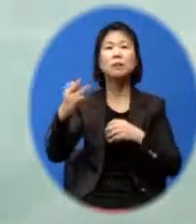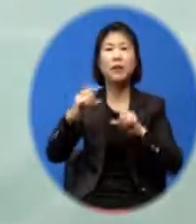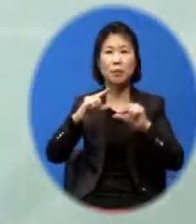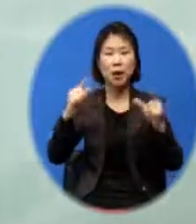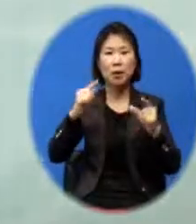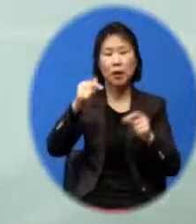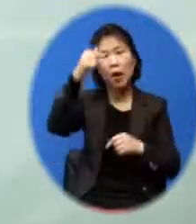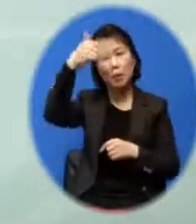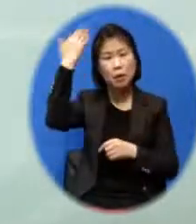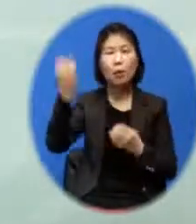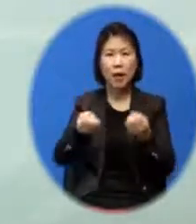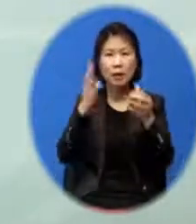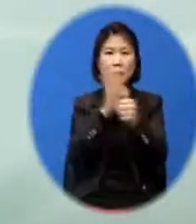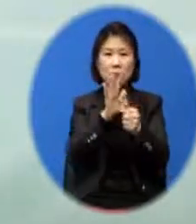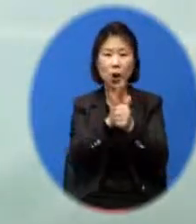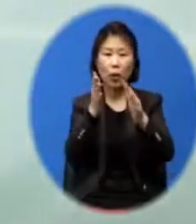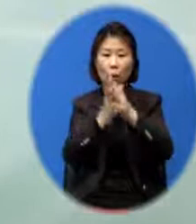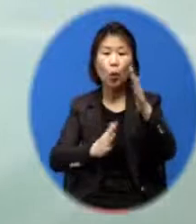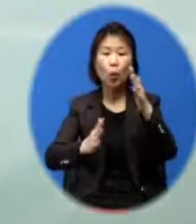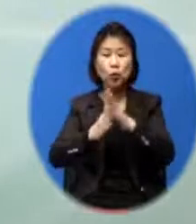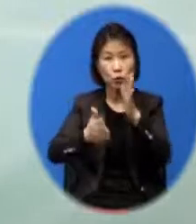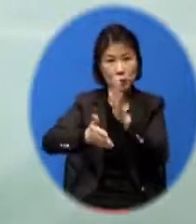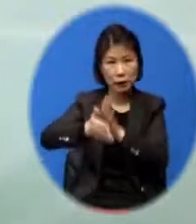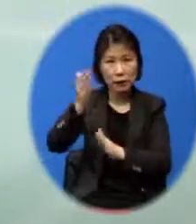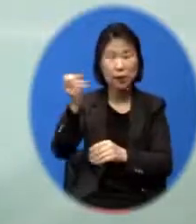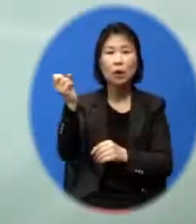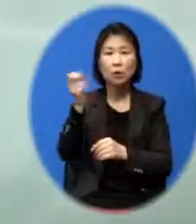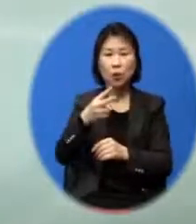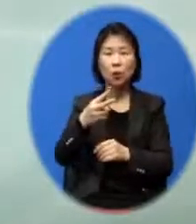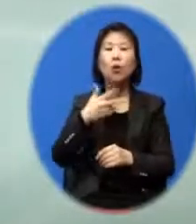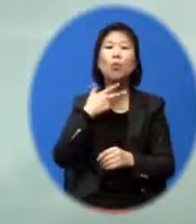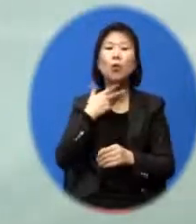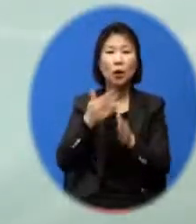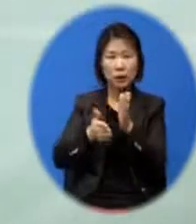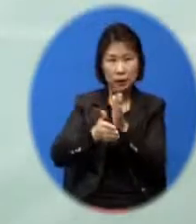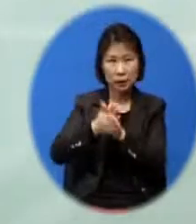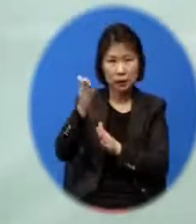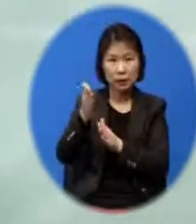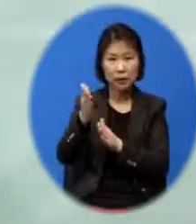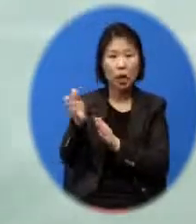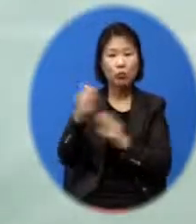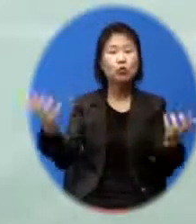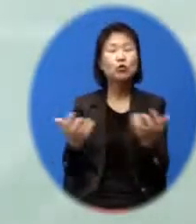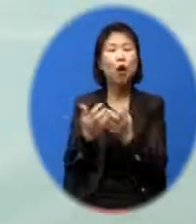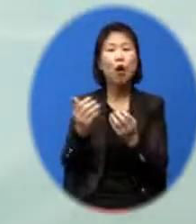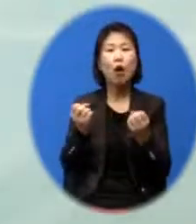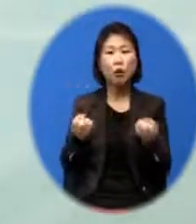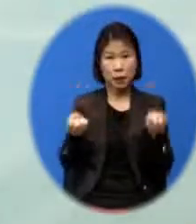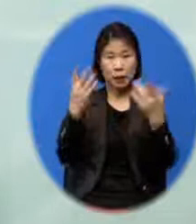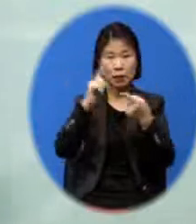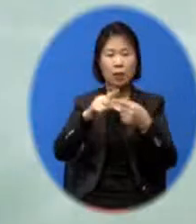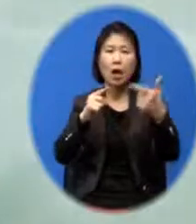자연유산 민속행사 지원사업에 공주시의 고만하루 웅진단 수신제, 보령시의 외연도 풍어당제 등